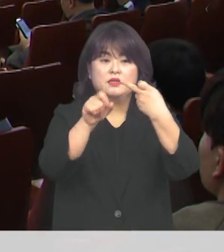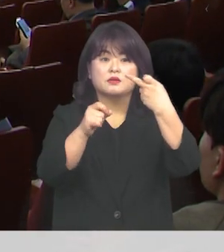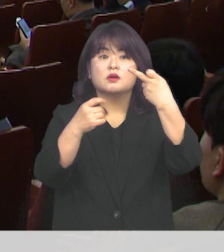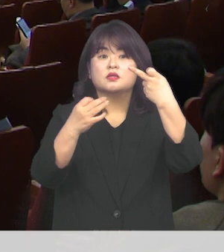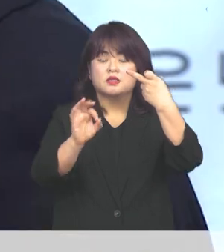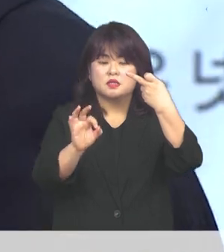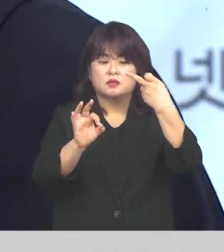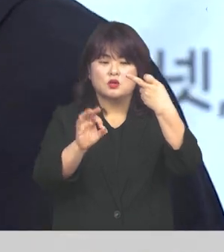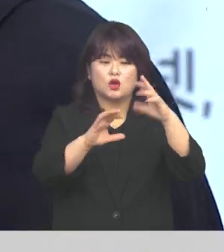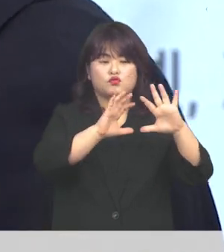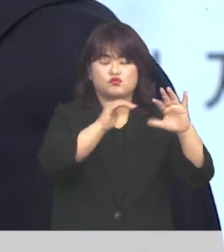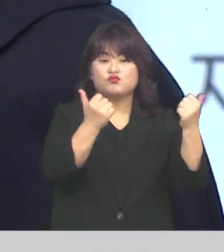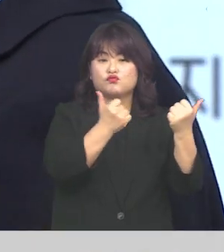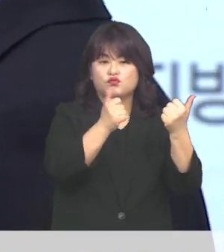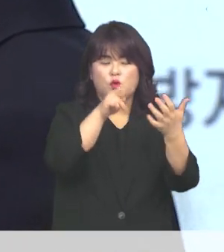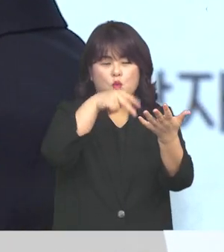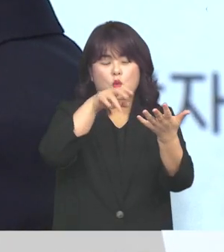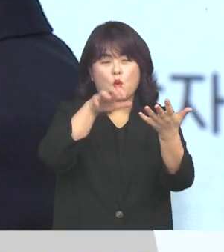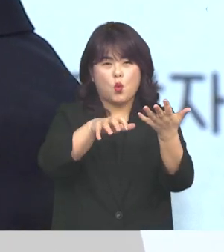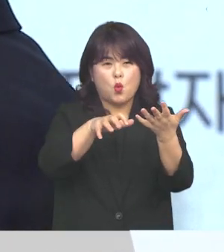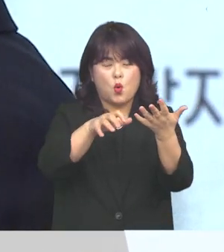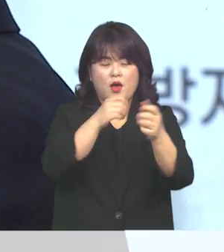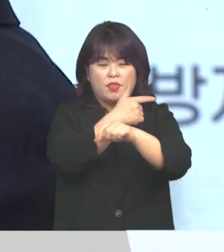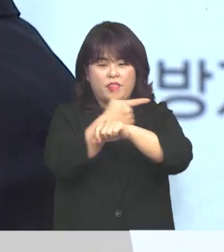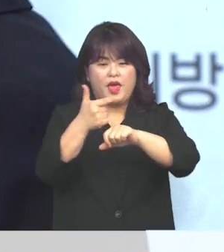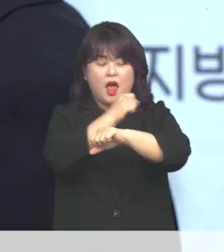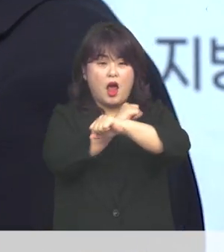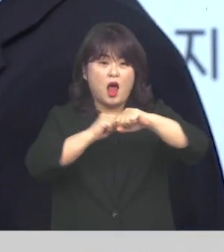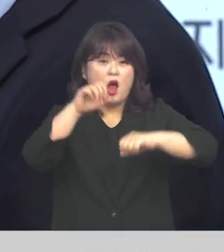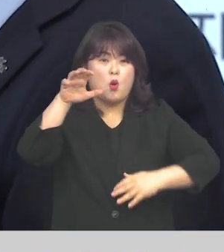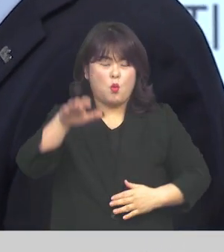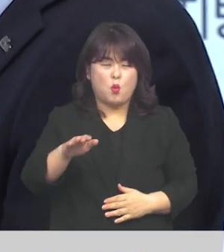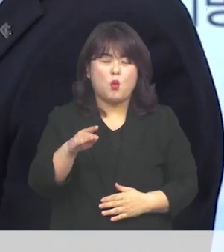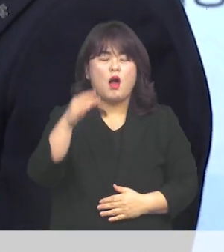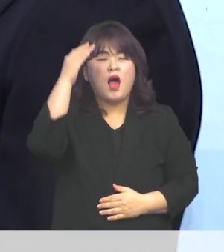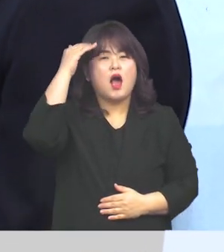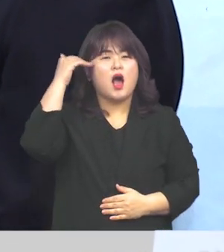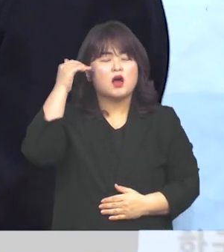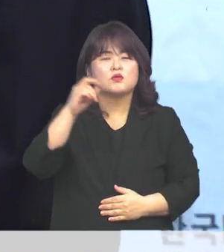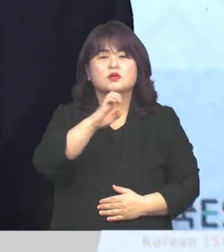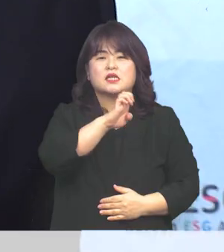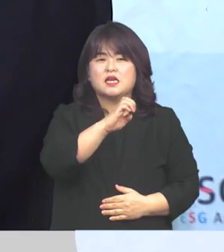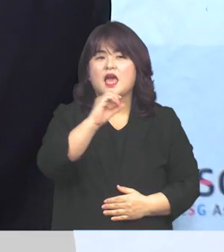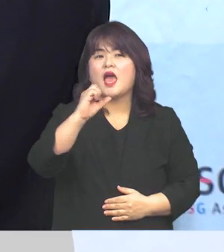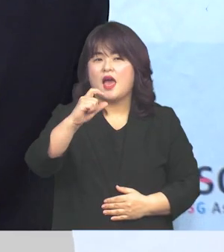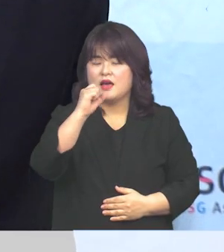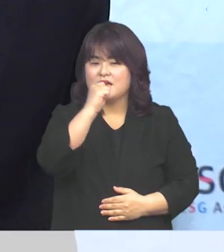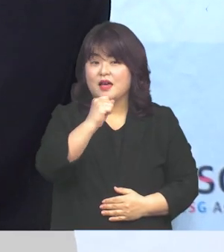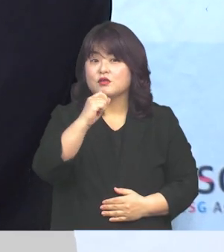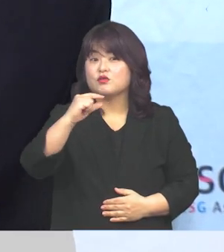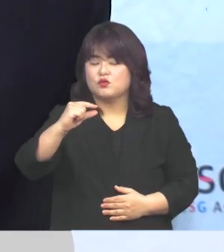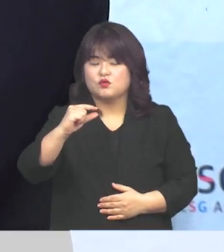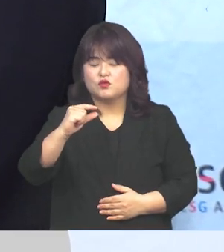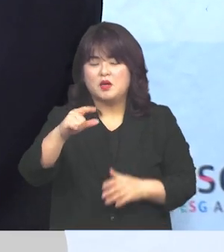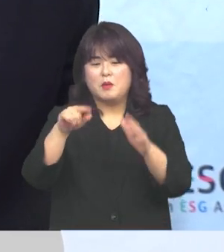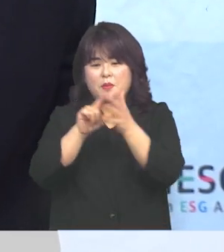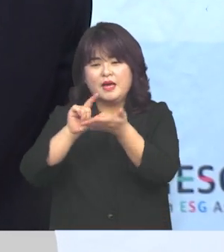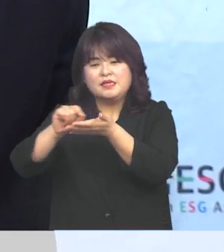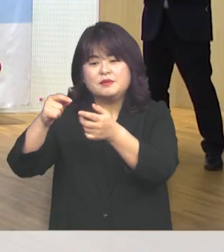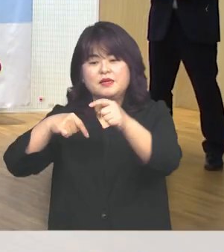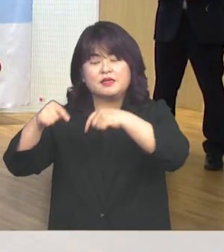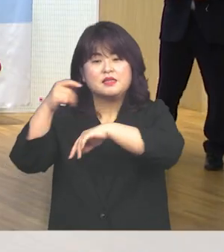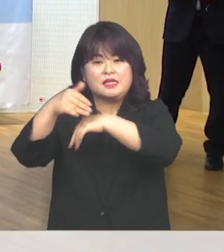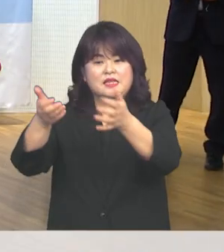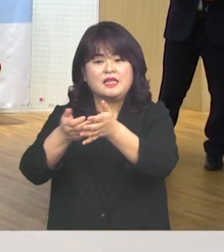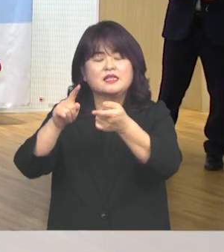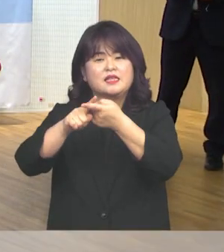용인특례시가 지난 10일 국회 도서관 대강당에서 열린 제3회 한국 ESG 대상 시상식에서 지방자치단체 ESG 부문